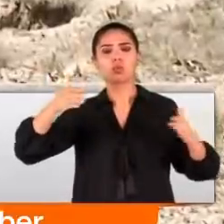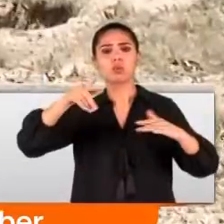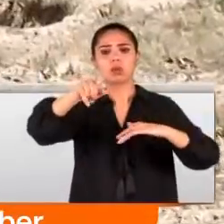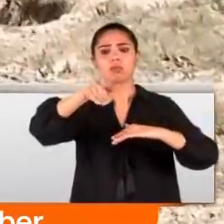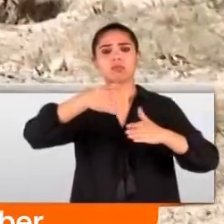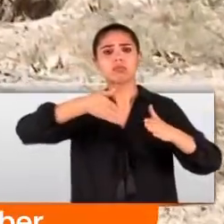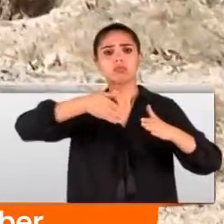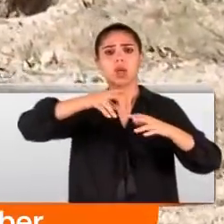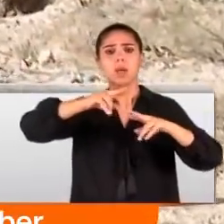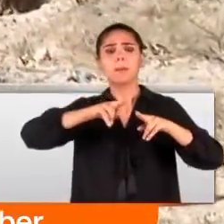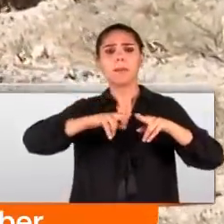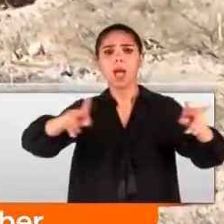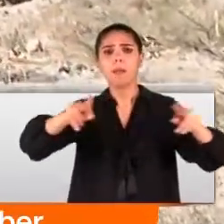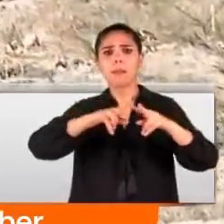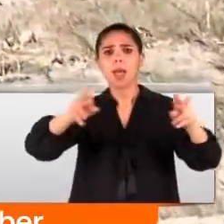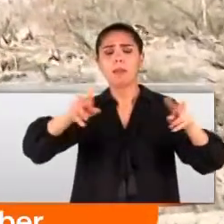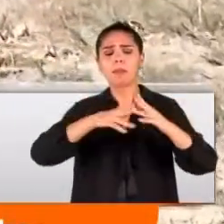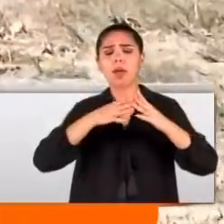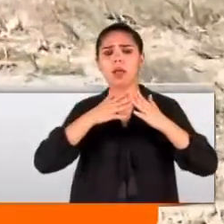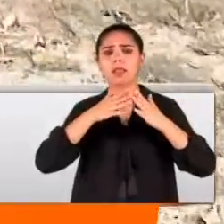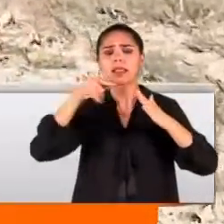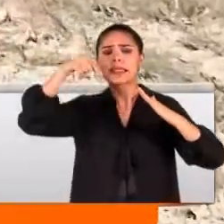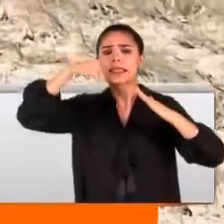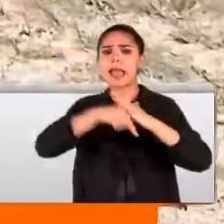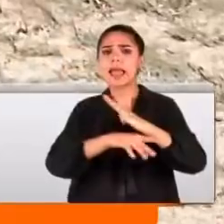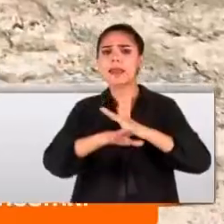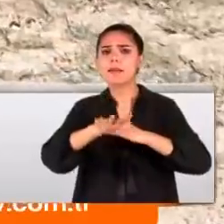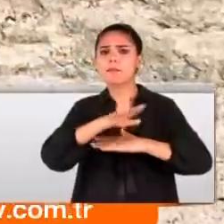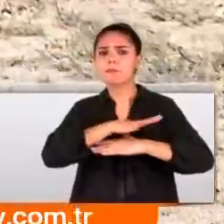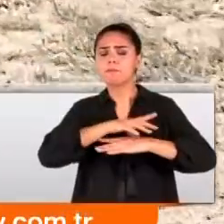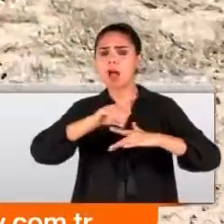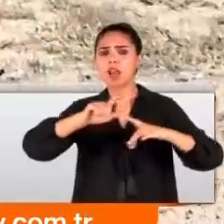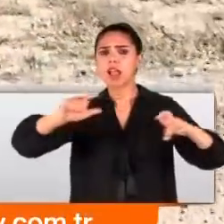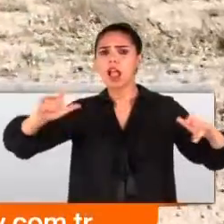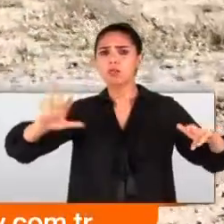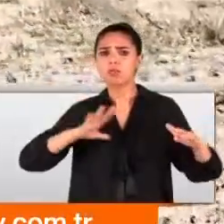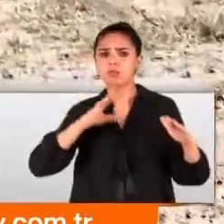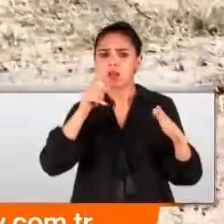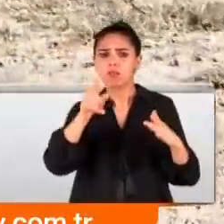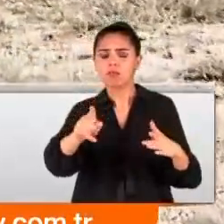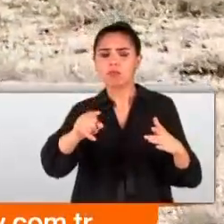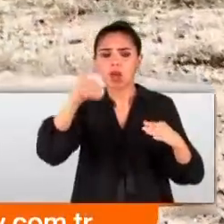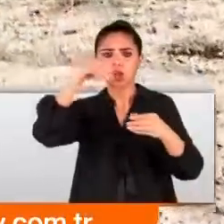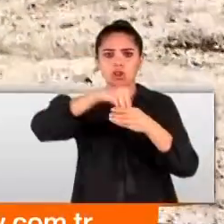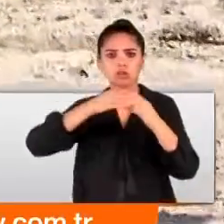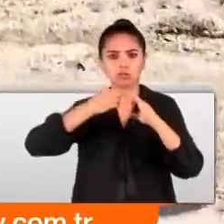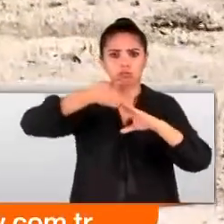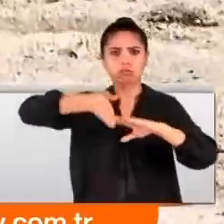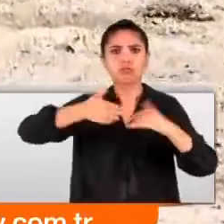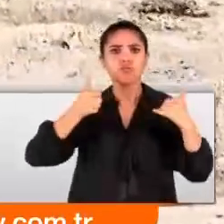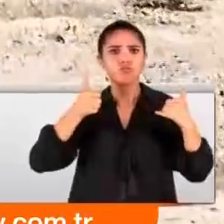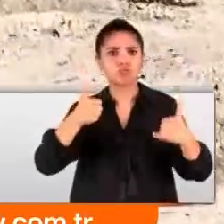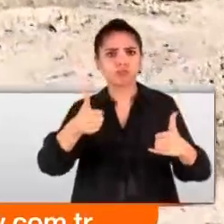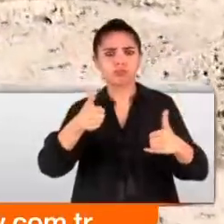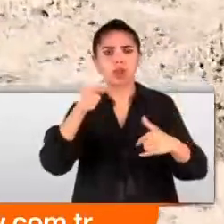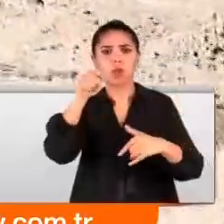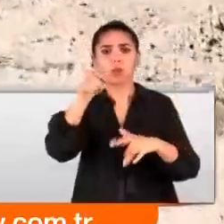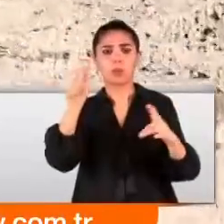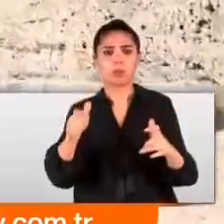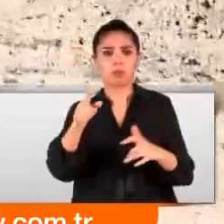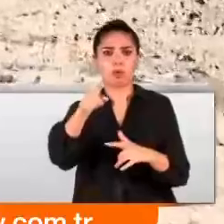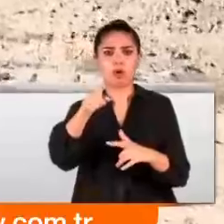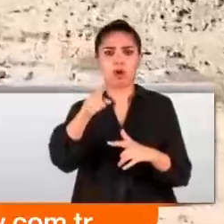oluşmaya başlayan çatlaklar yer yer o kadar derinleşip o kadar genişliyor ki hatta içine girmek bile mümkün. Aslında bu bulunduğum